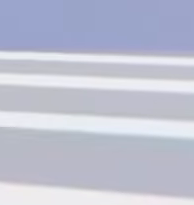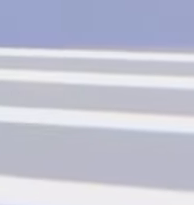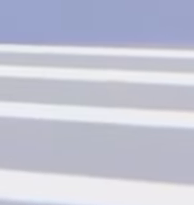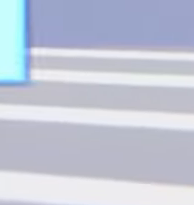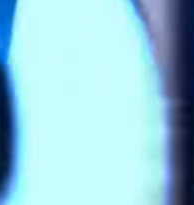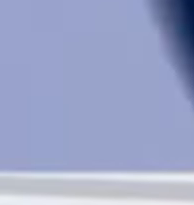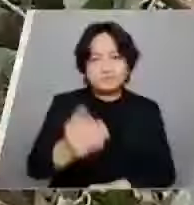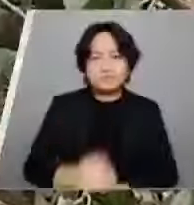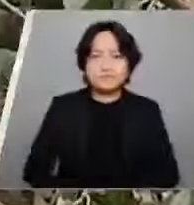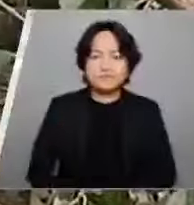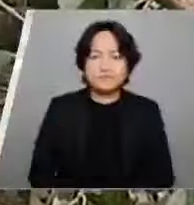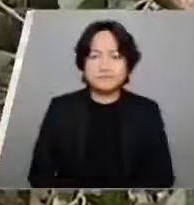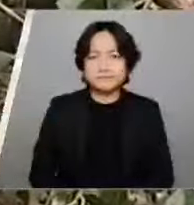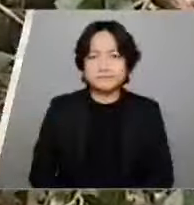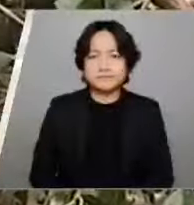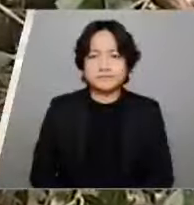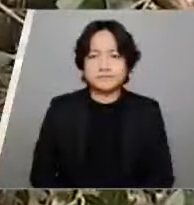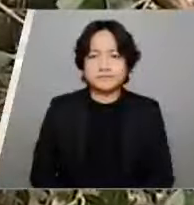Tima.